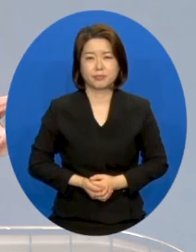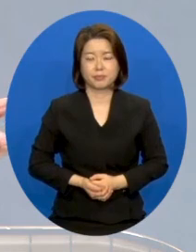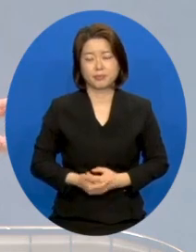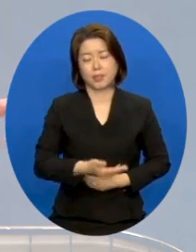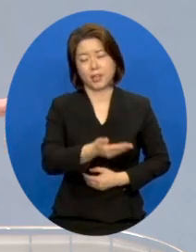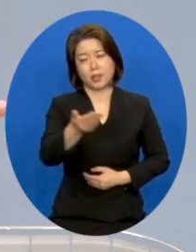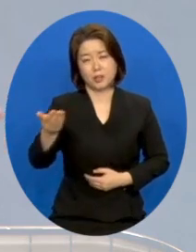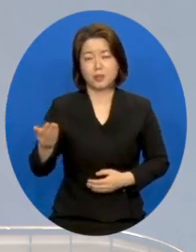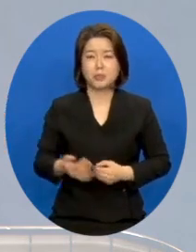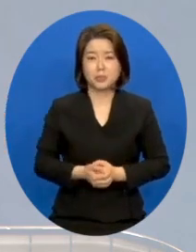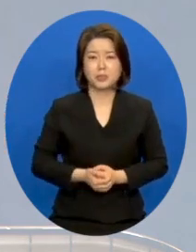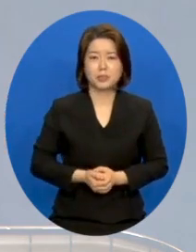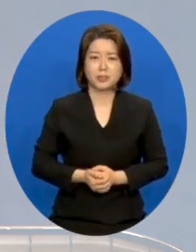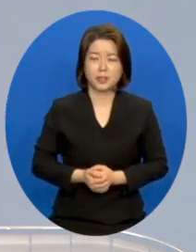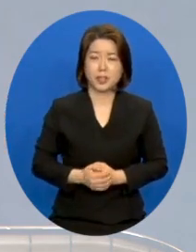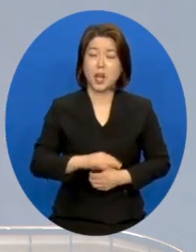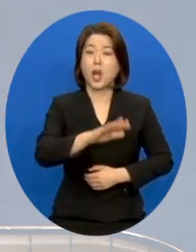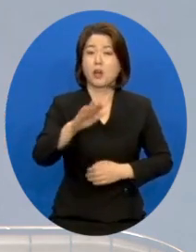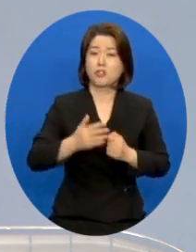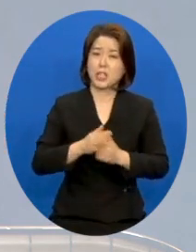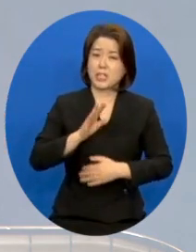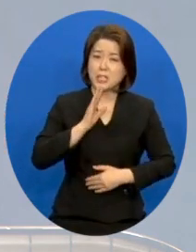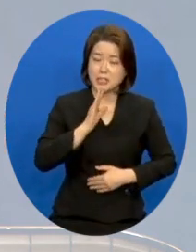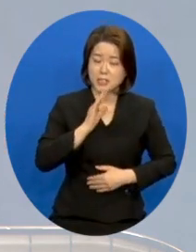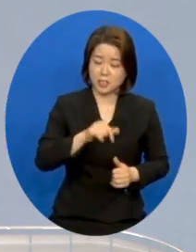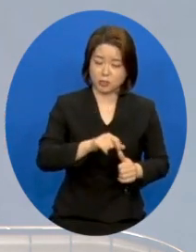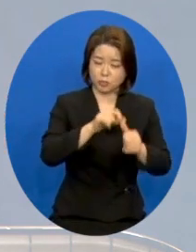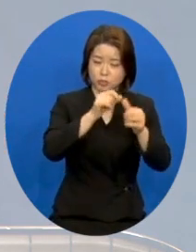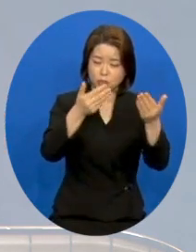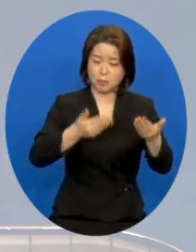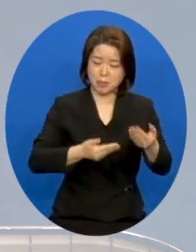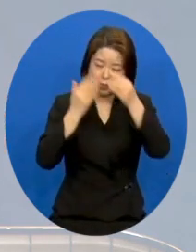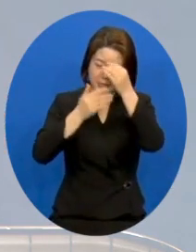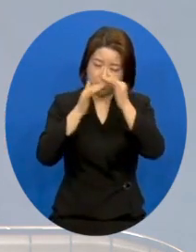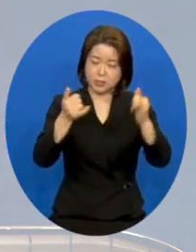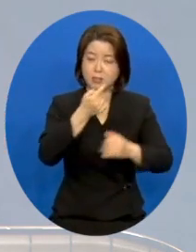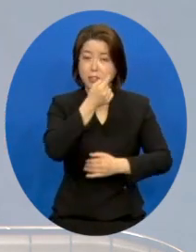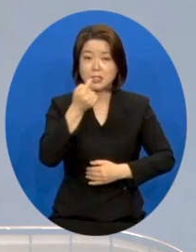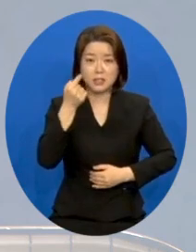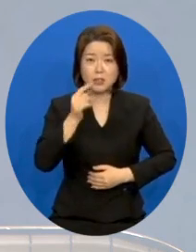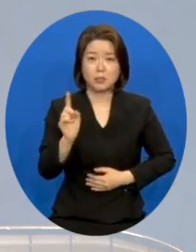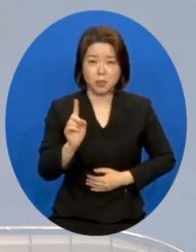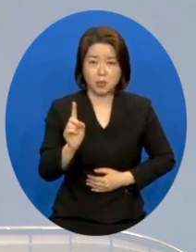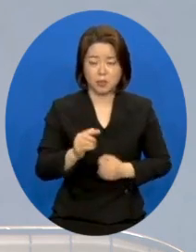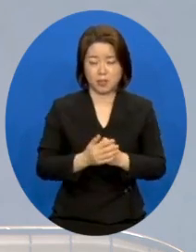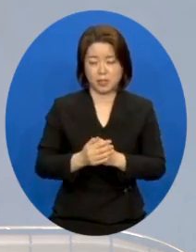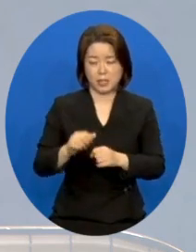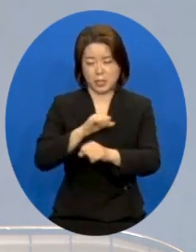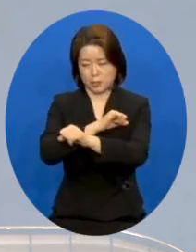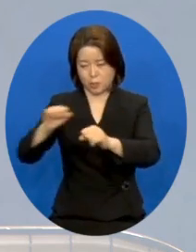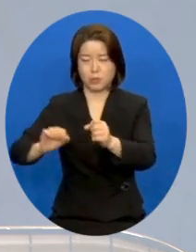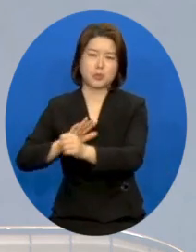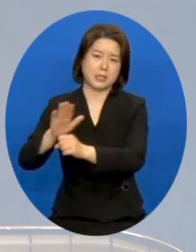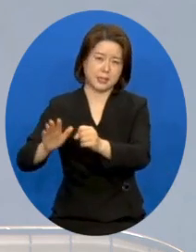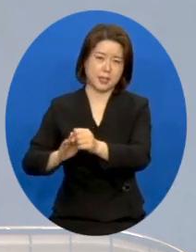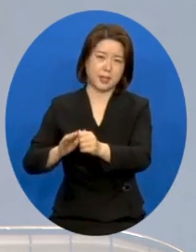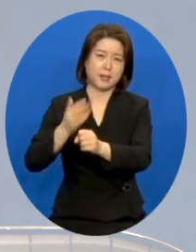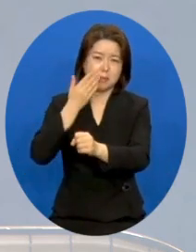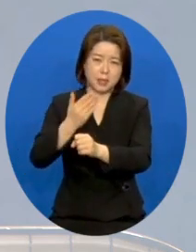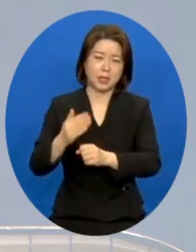여러분 우리가 틴트가 구원받은 성도 인증 거 영서와 사람